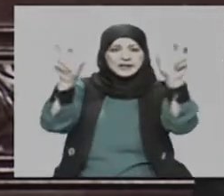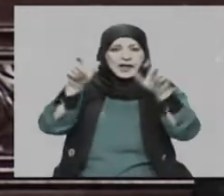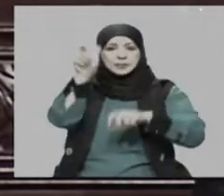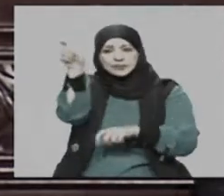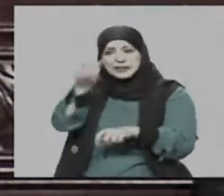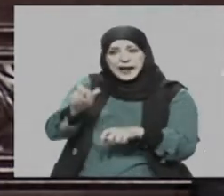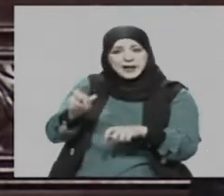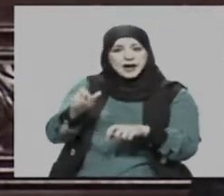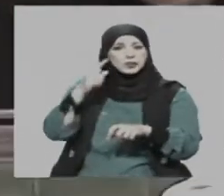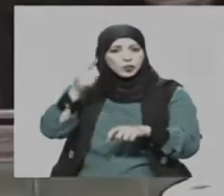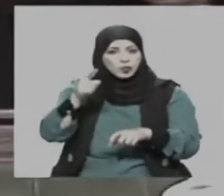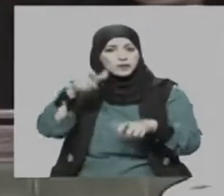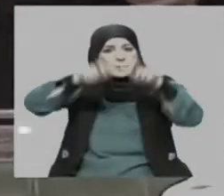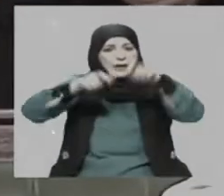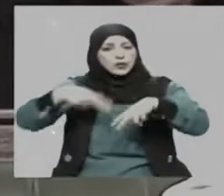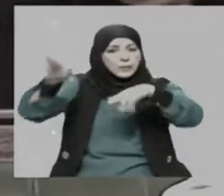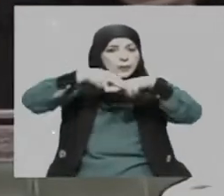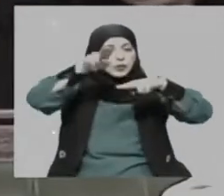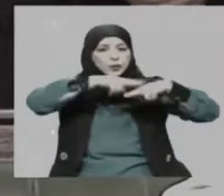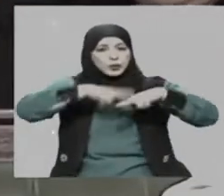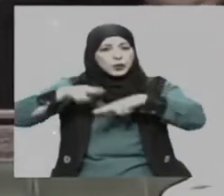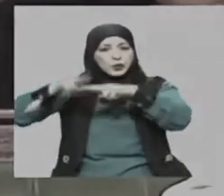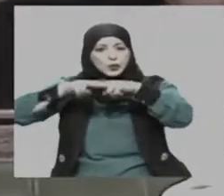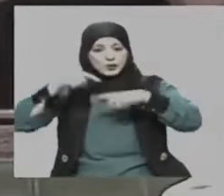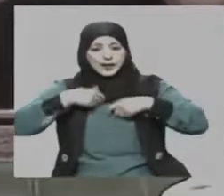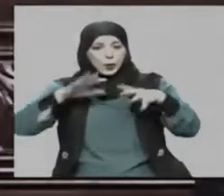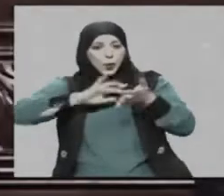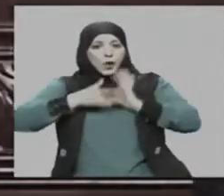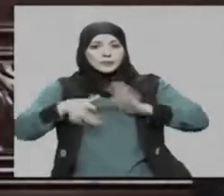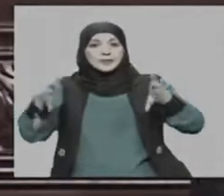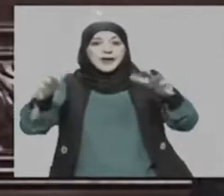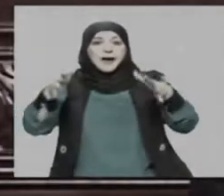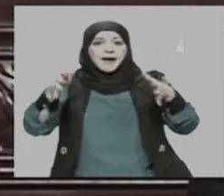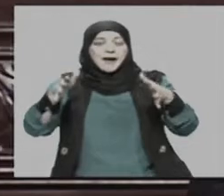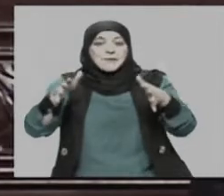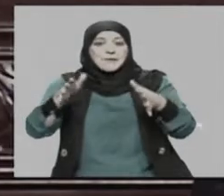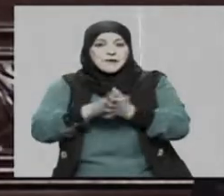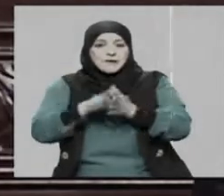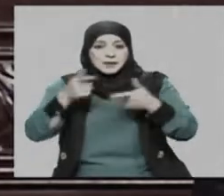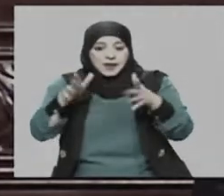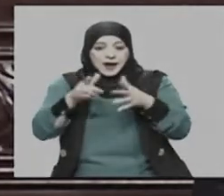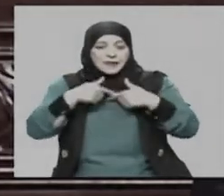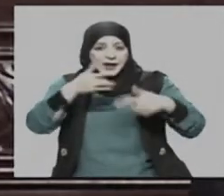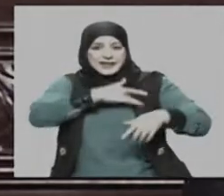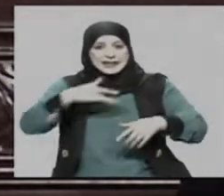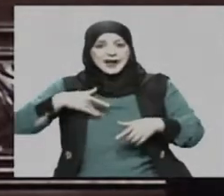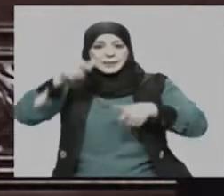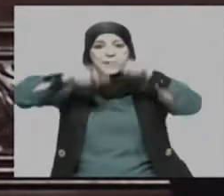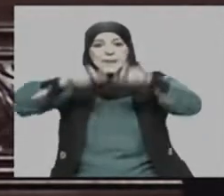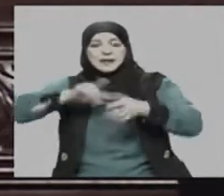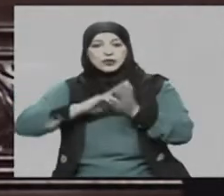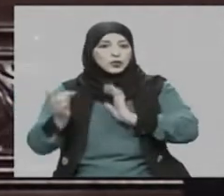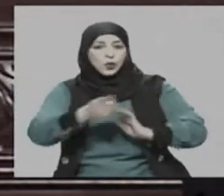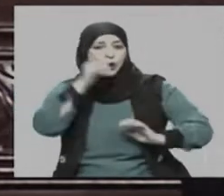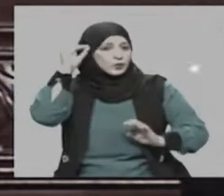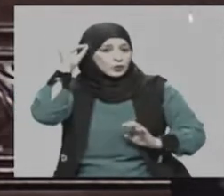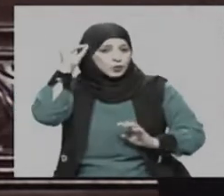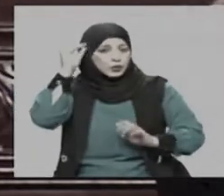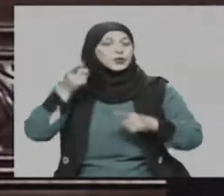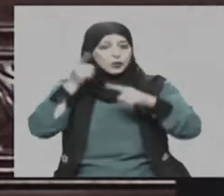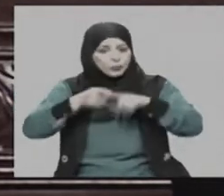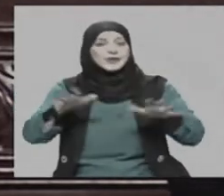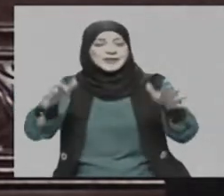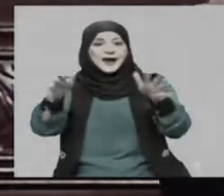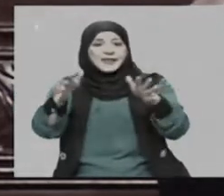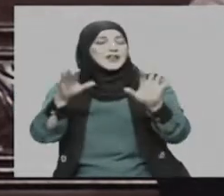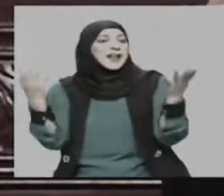بعيد علينا العباد قاعدة تطيح، واحنا خايفين، خايفين على الصحة متاع التونسة، وخايفين زادة